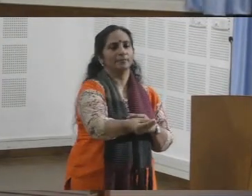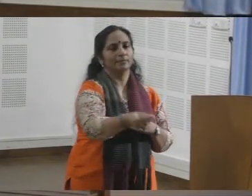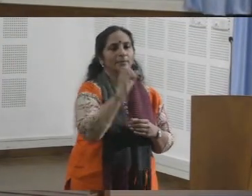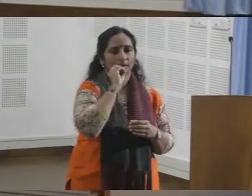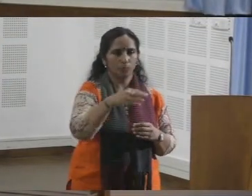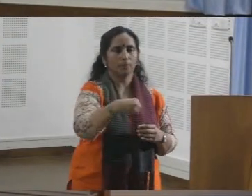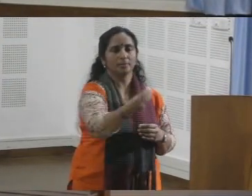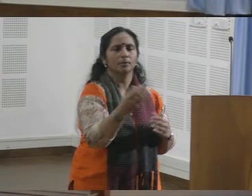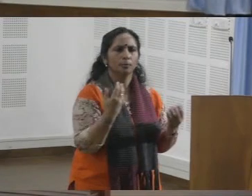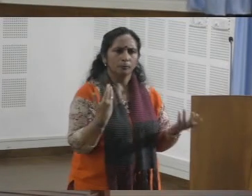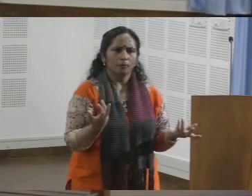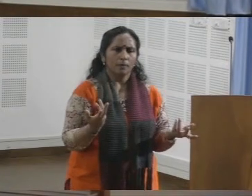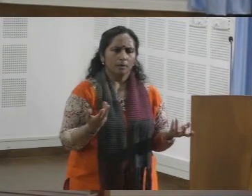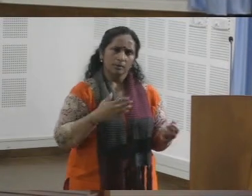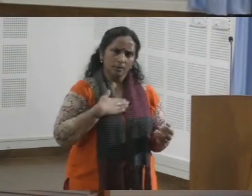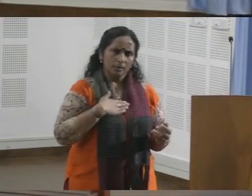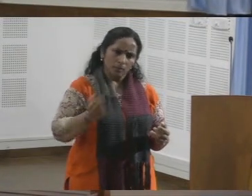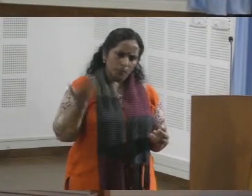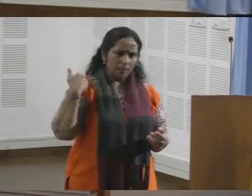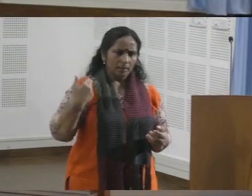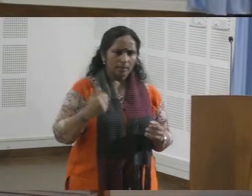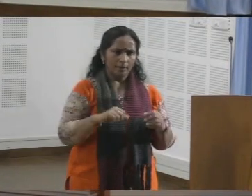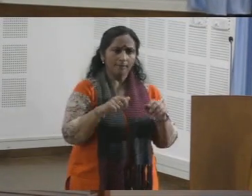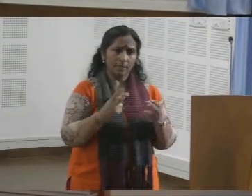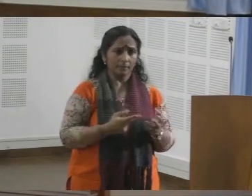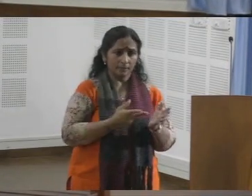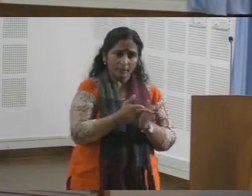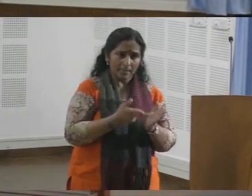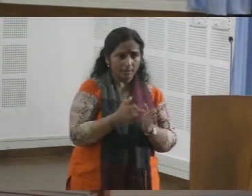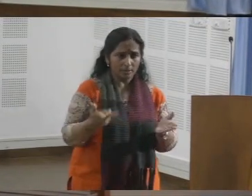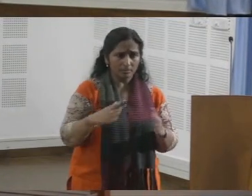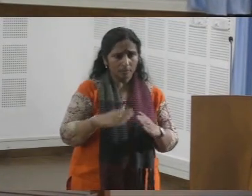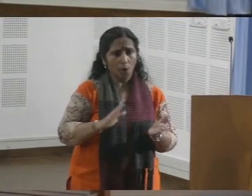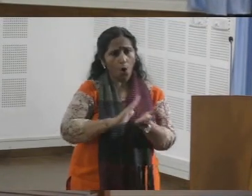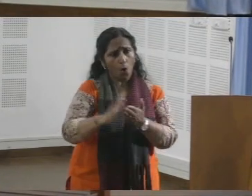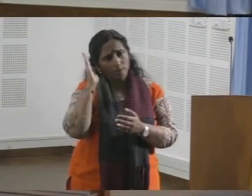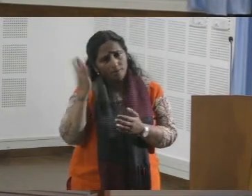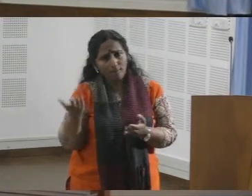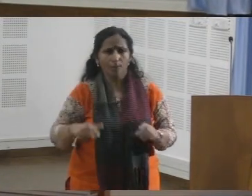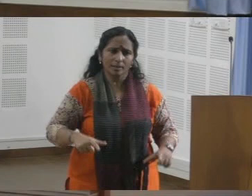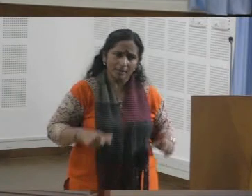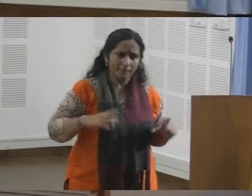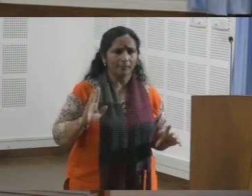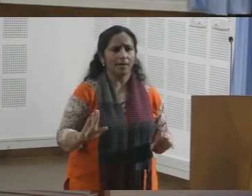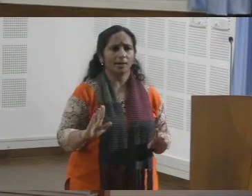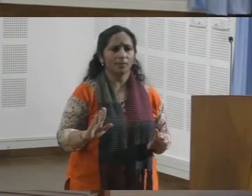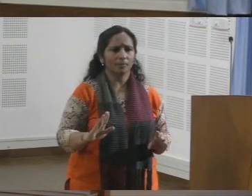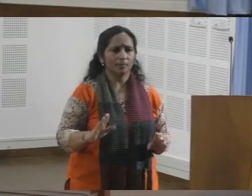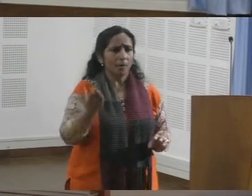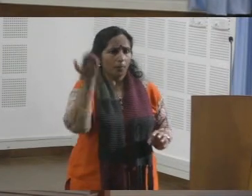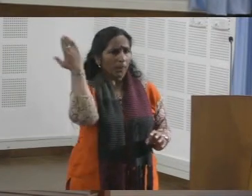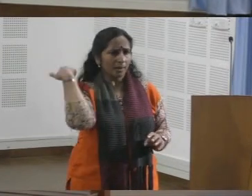നാട്ടിൻപുറത്ത് ഹോസ്റ്റലിലൊക്കെ നിന്ന് അങ്ങനെയൊക്കെയായിരുന്നു. എനിക്കൊട്ടും അങ്ങനെ എക്സ്പോഷേഴ്സും അങ്ങനെ ഇങ്ങനെ ഇത്രയും ആളുകളെ അഭിമുഖീകരിച്ച്